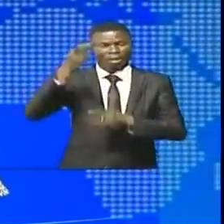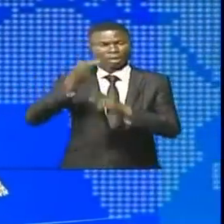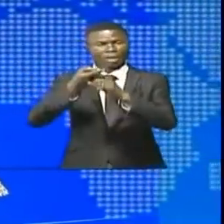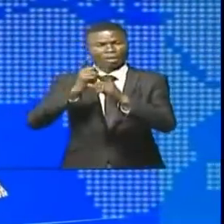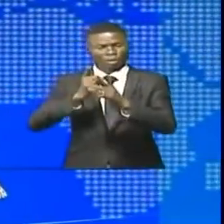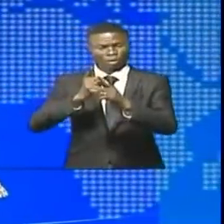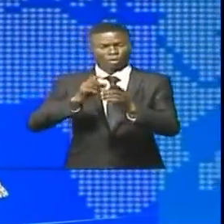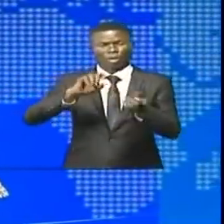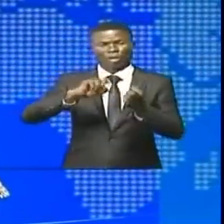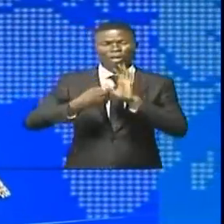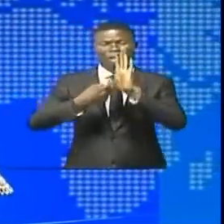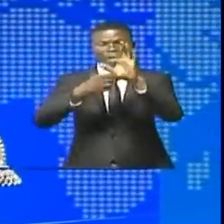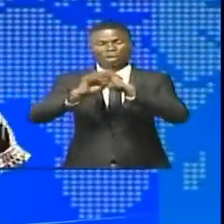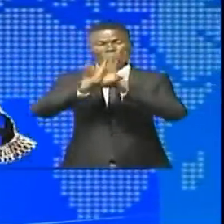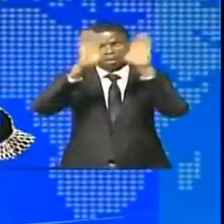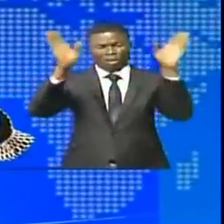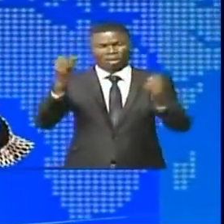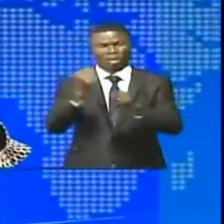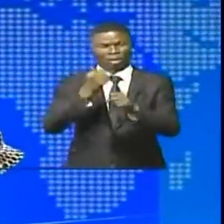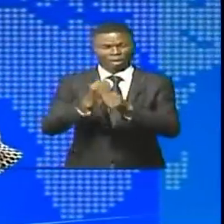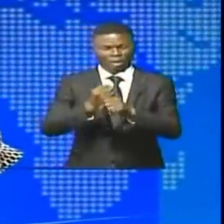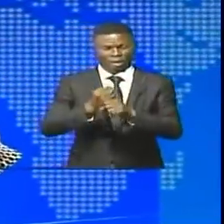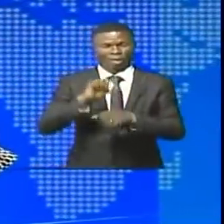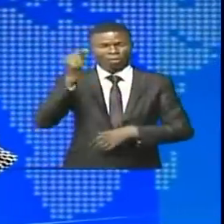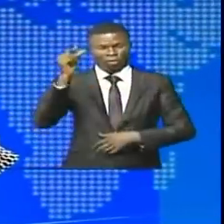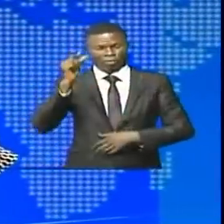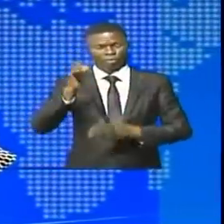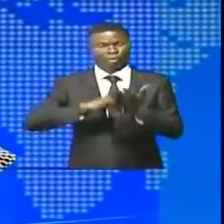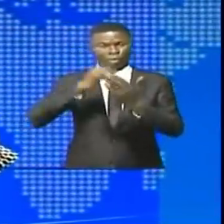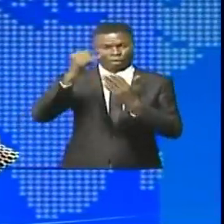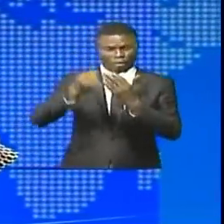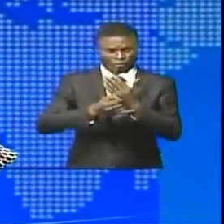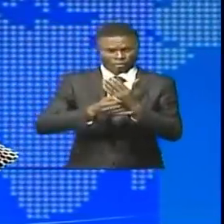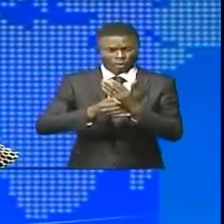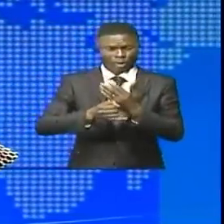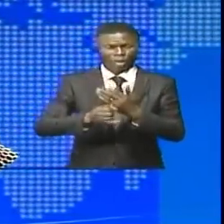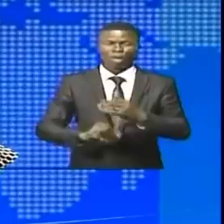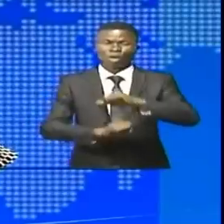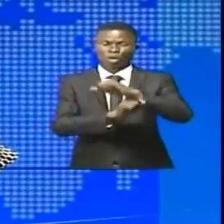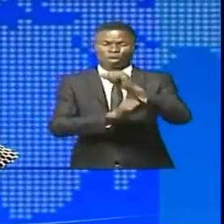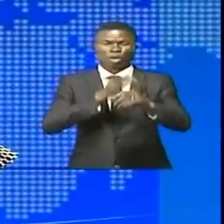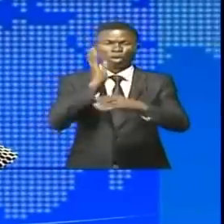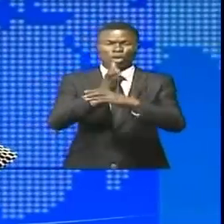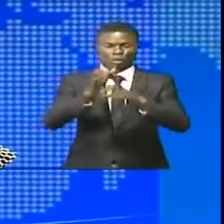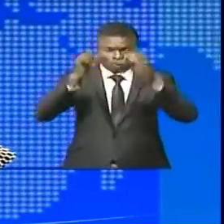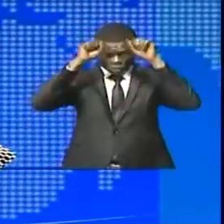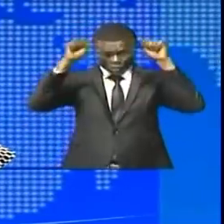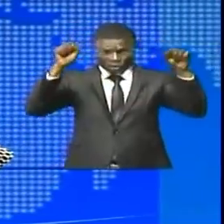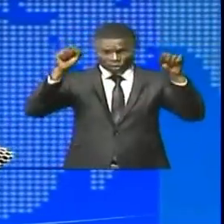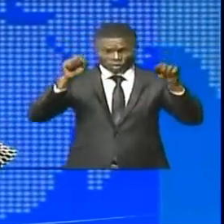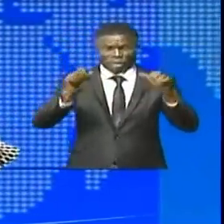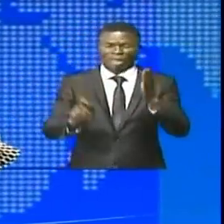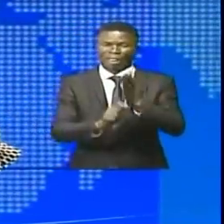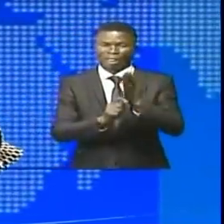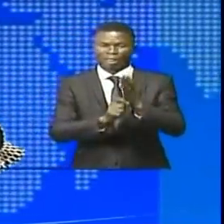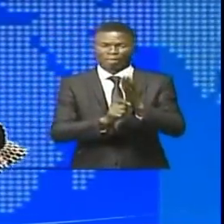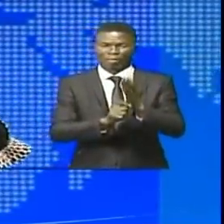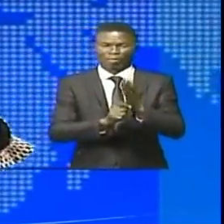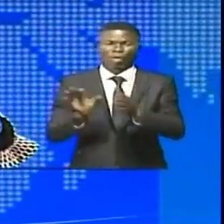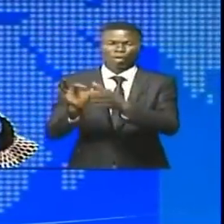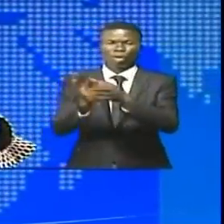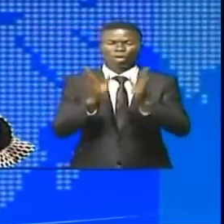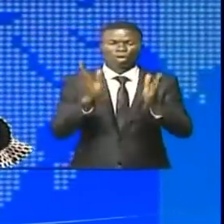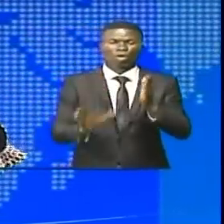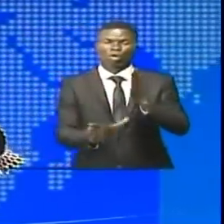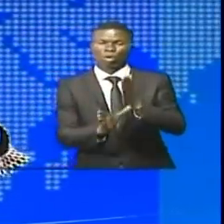la transparence dans le secteur extractif ce projet est piloté par le conseil présidentiel dv stratégique le coordonnateur adjoint